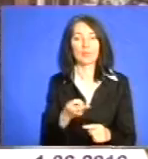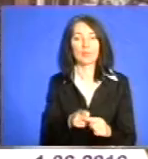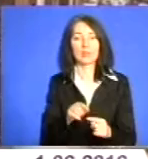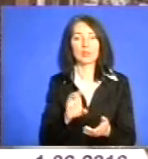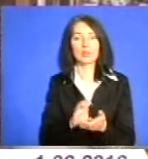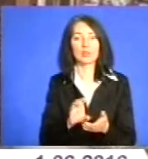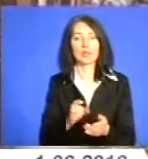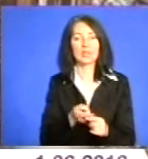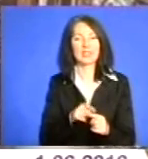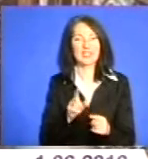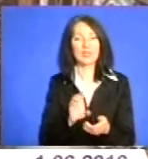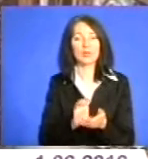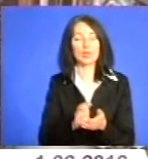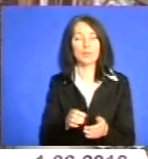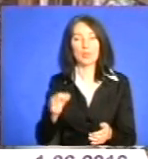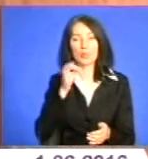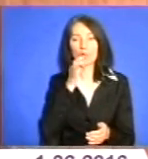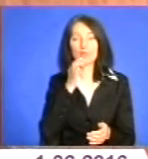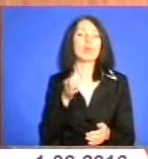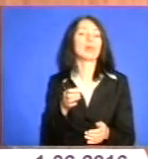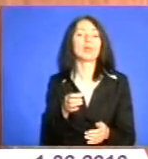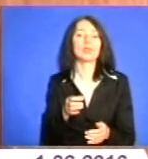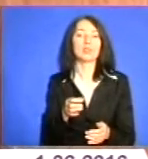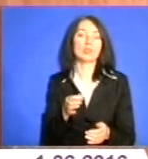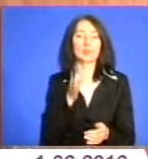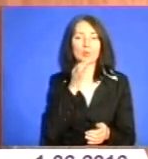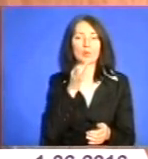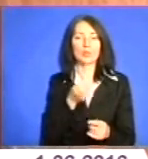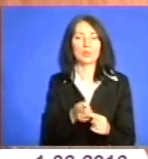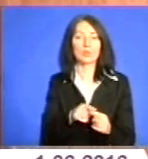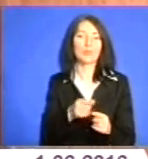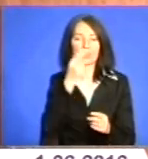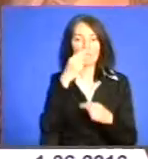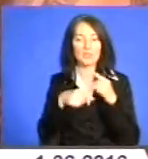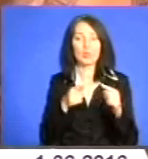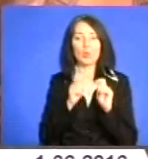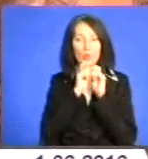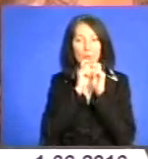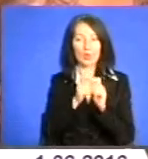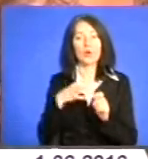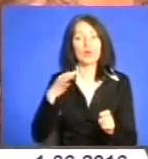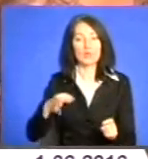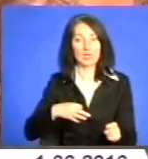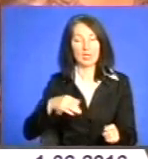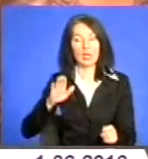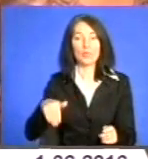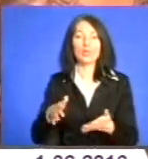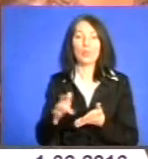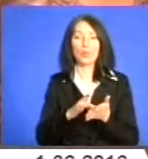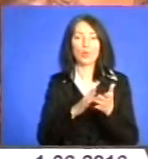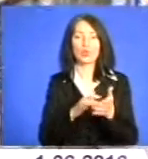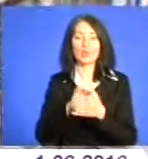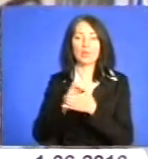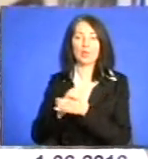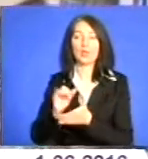кружка. Розпочалося захоплення Мечислава традиційно із подарунка улюбленого сина. А далі подорожі, знайомства і